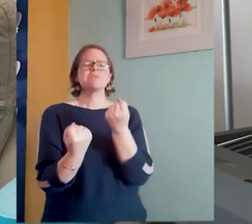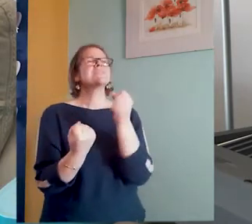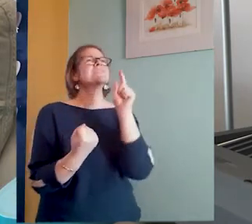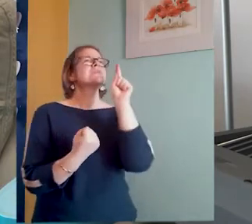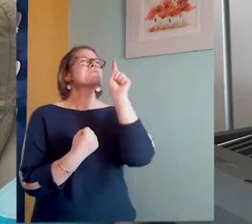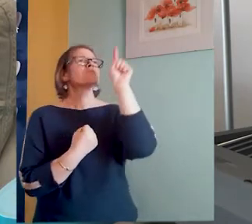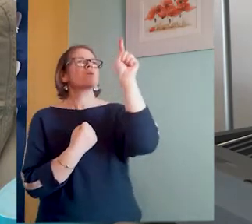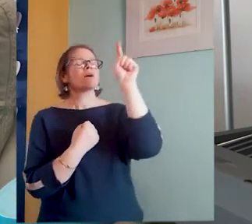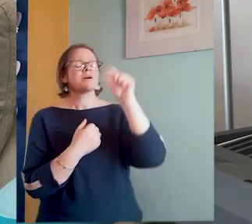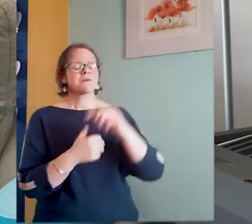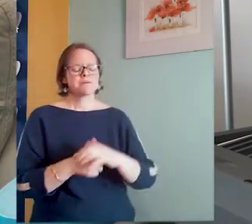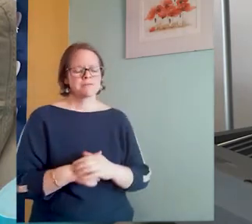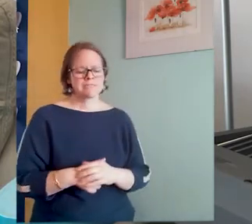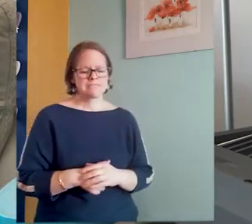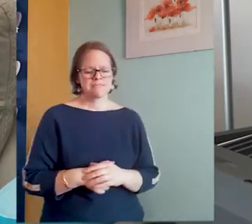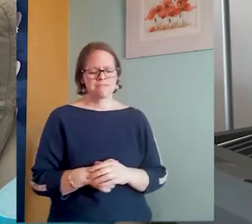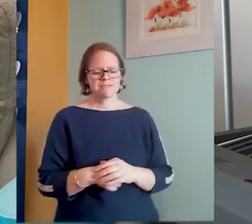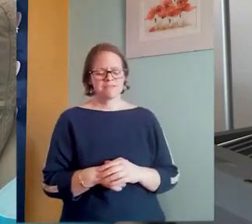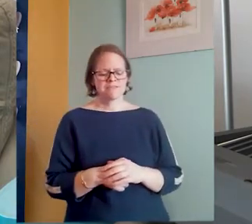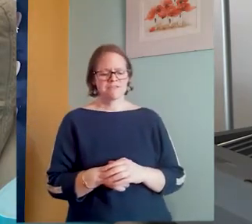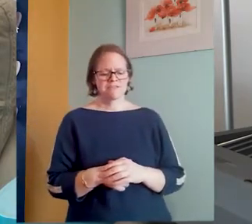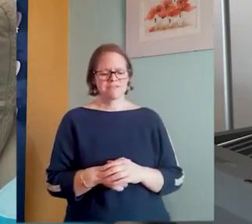que je veux m'accrocher, Seigneur.